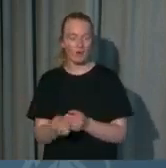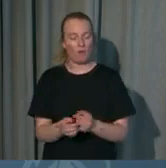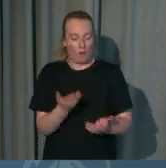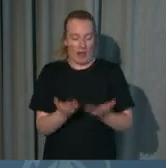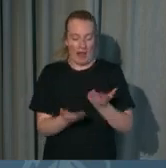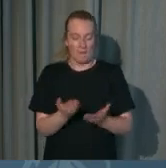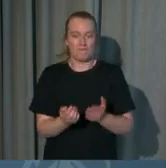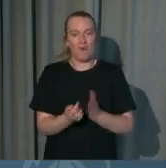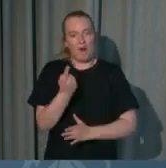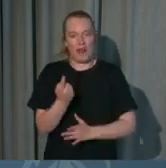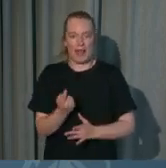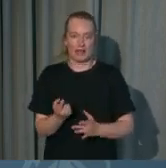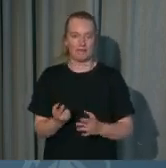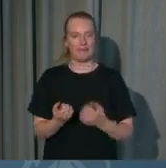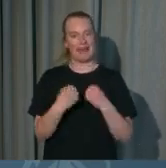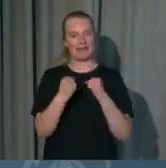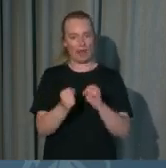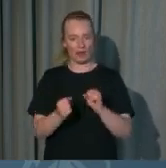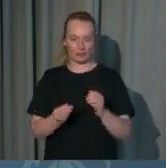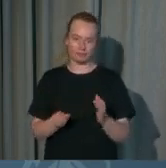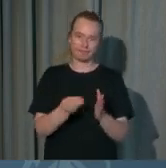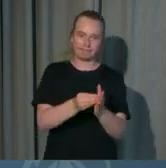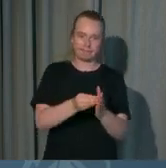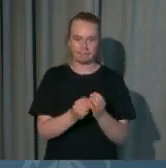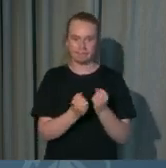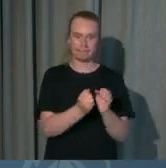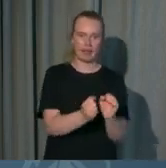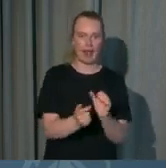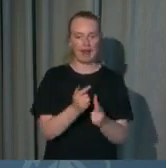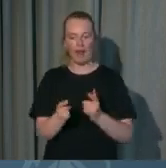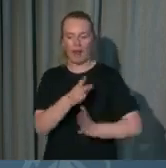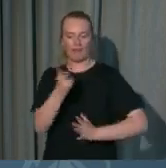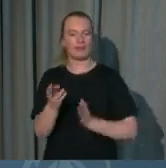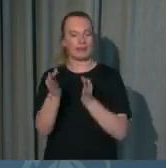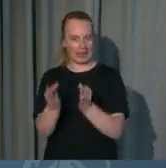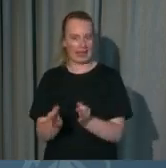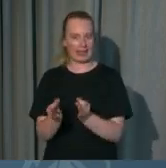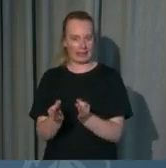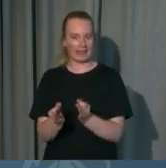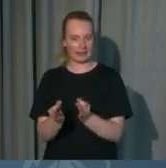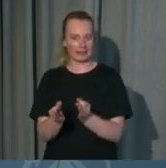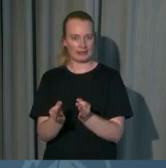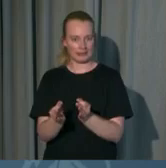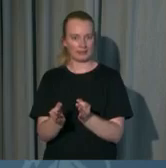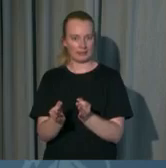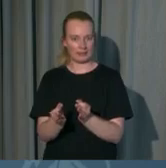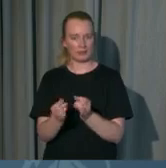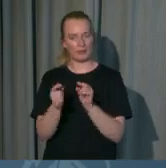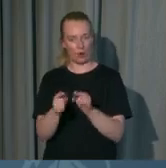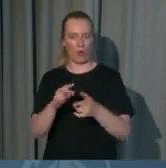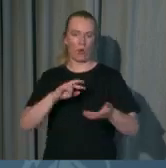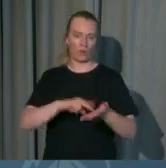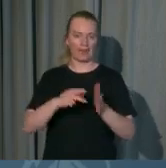inn tiltak eller gjøre andre ting for å møte den nye situasjonen.